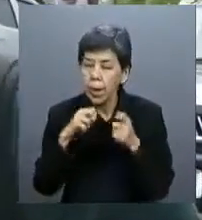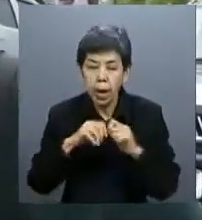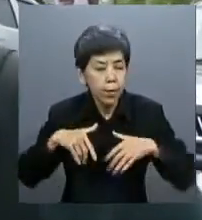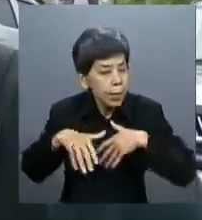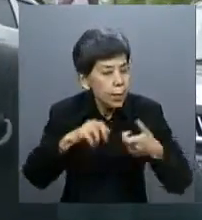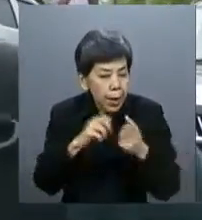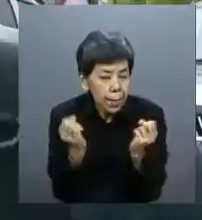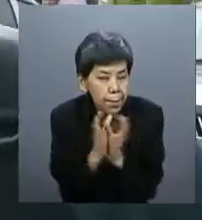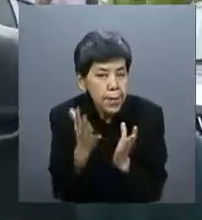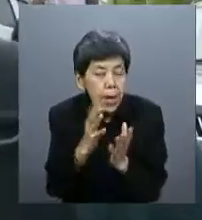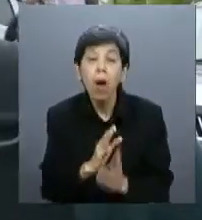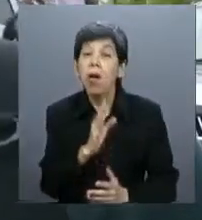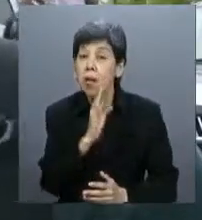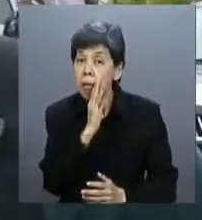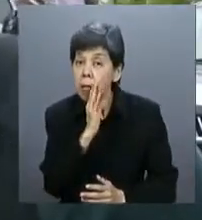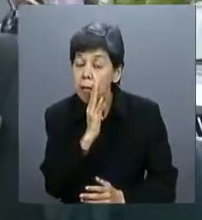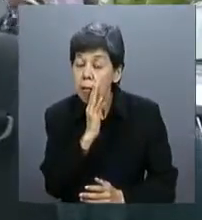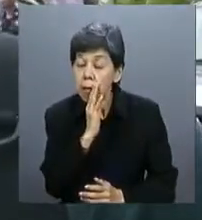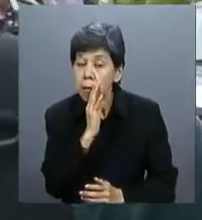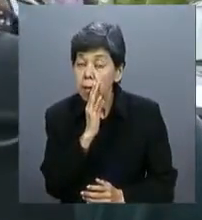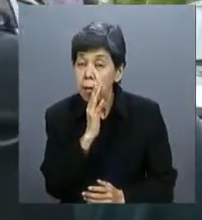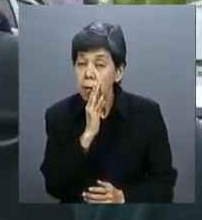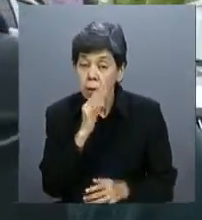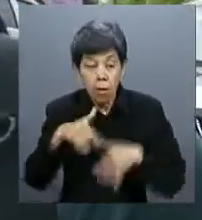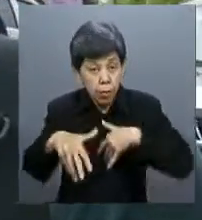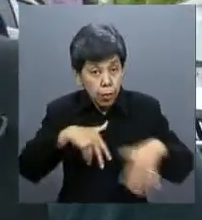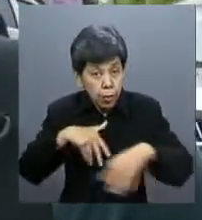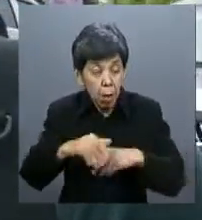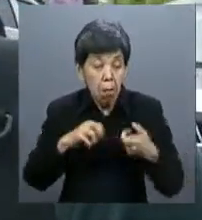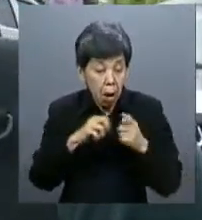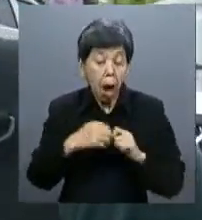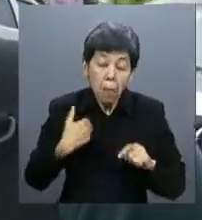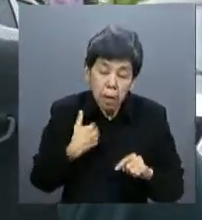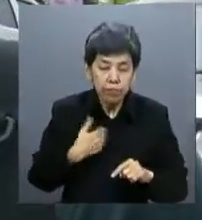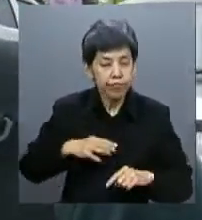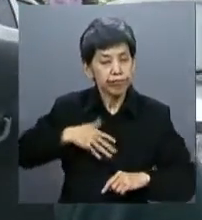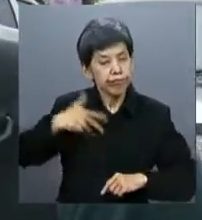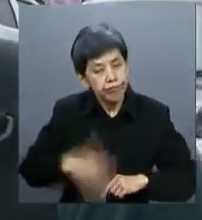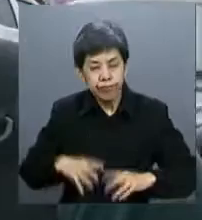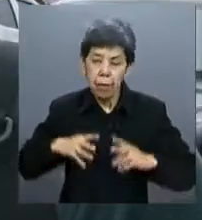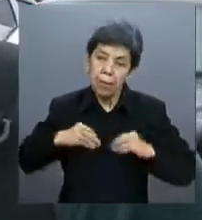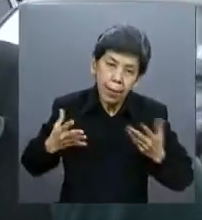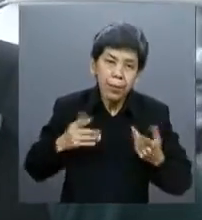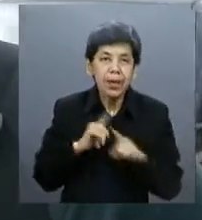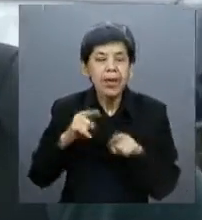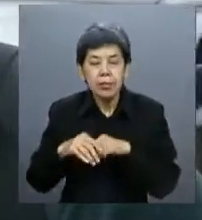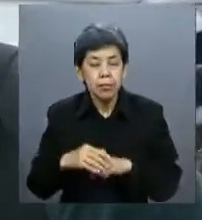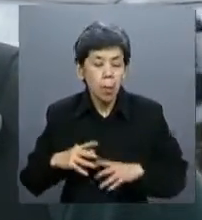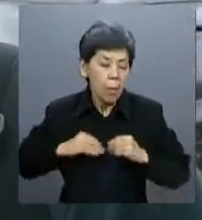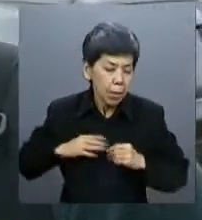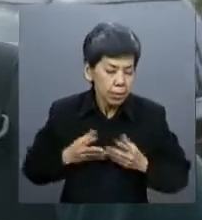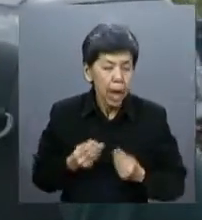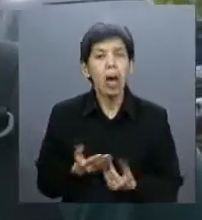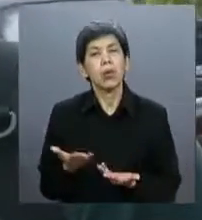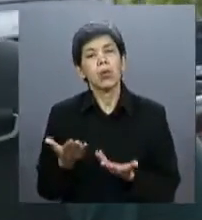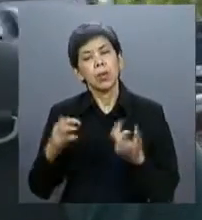รนะครับถ้าในกรณีนี้เนี่ยถ้าชาวบ้านยังมีปัญหากันคือหมายถึงว่าชาวบ้านเขาไม่ยินยอมไม่ใช้ก็แส